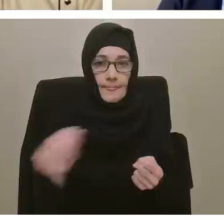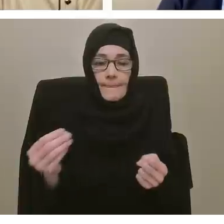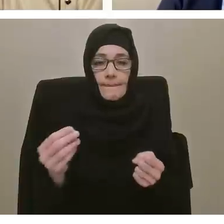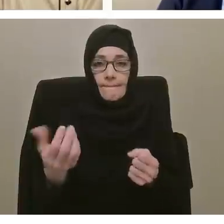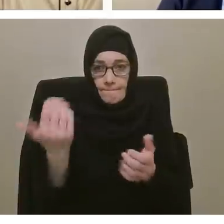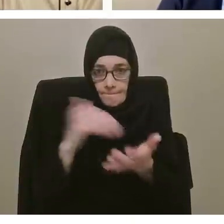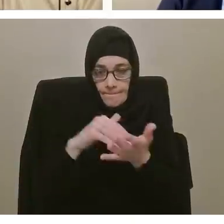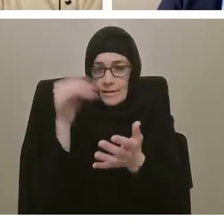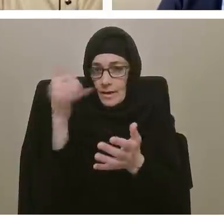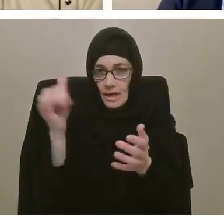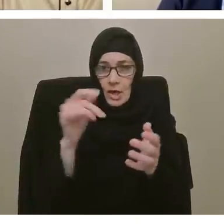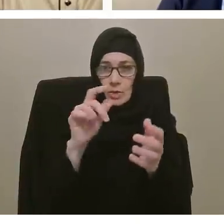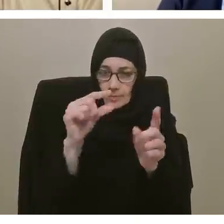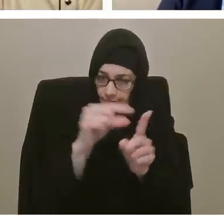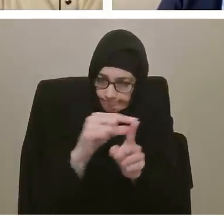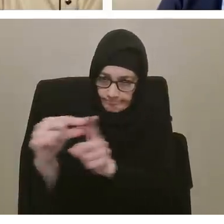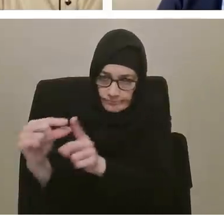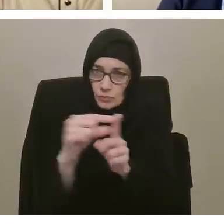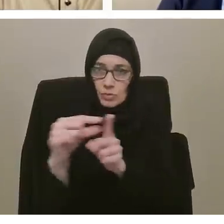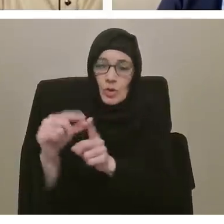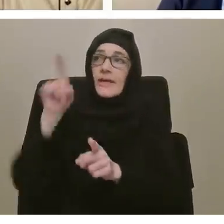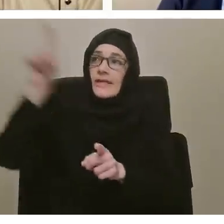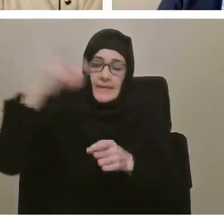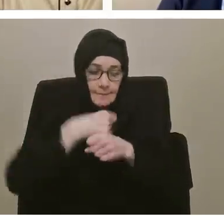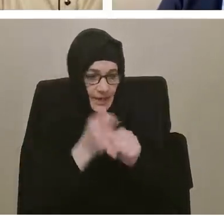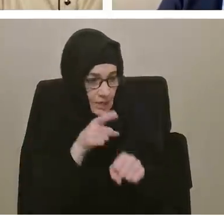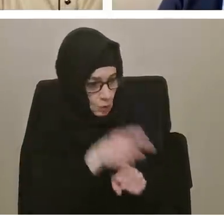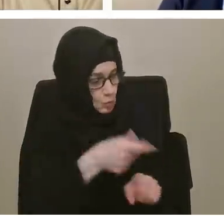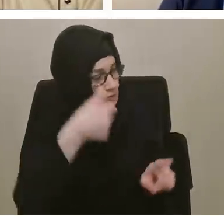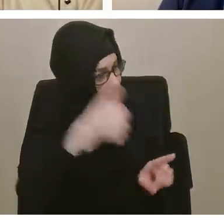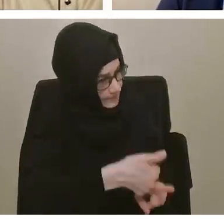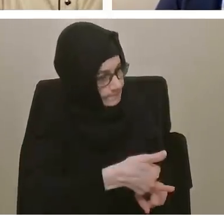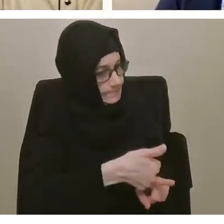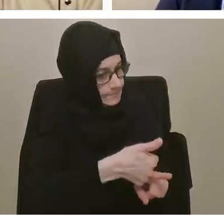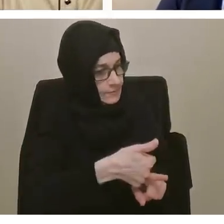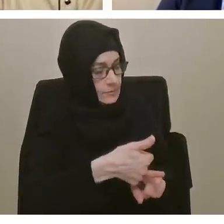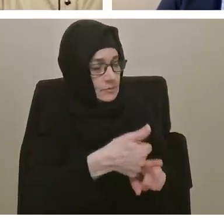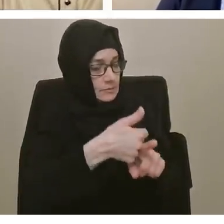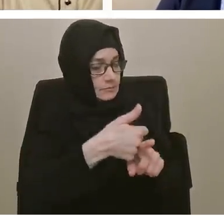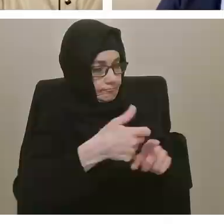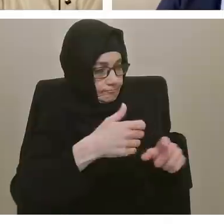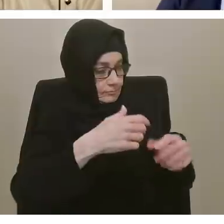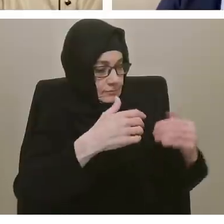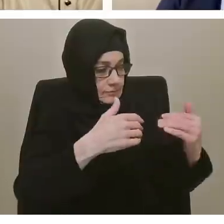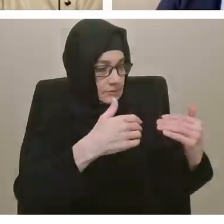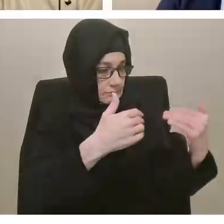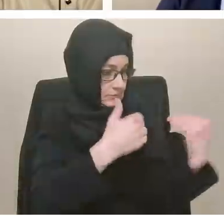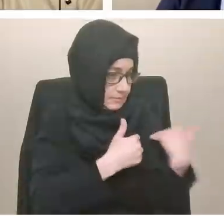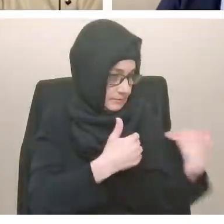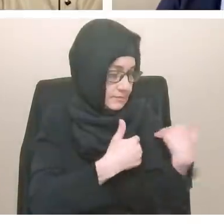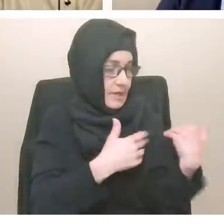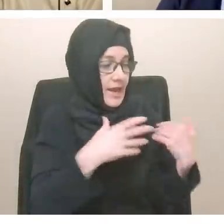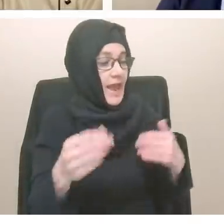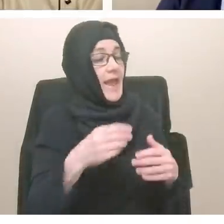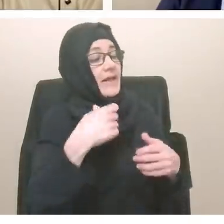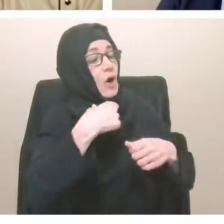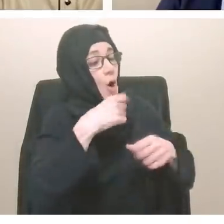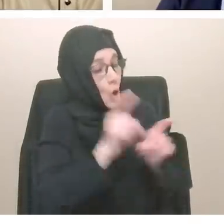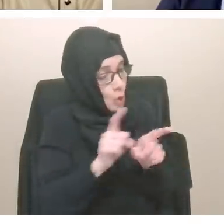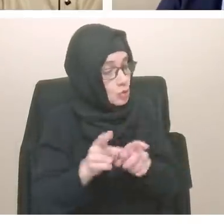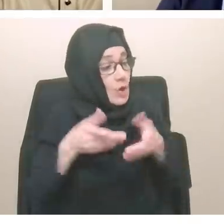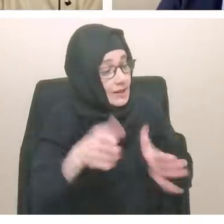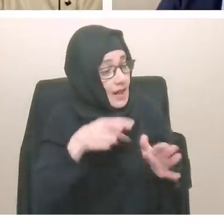وأغنى بك. That he made you self-sufficient and he made you be a means of the self-sufficiency for others,